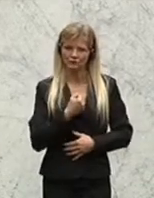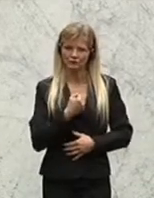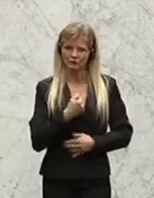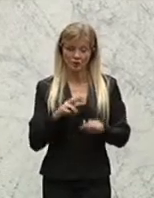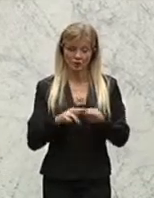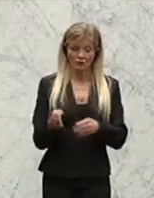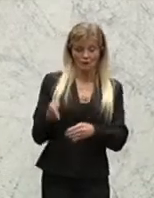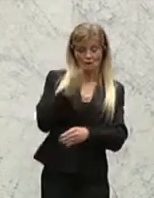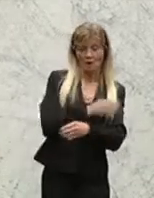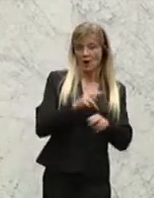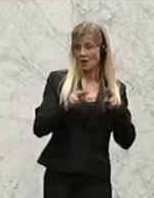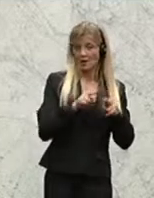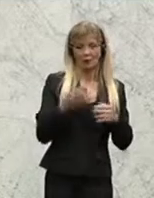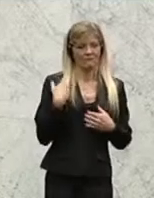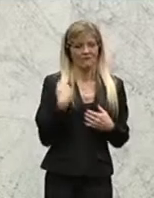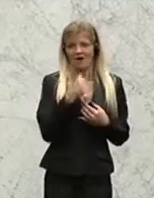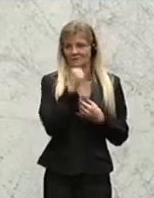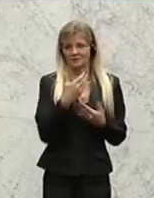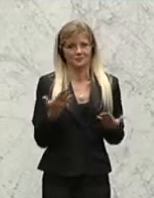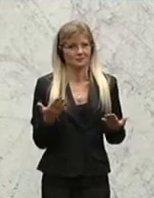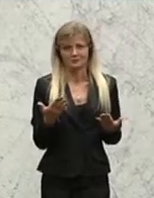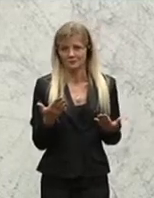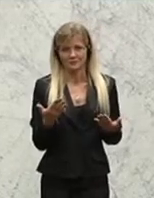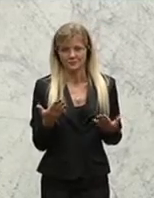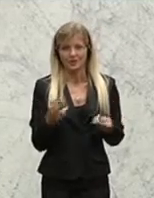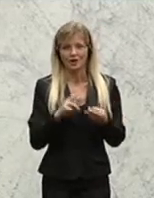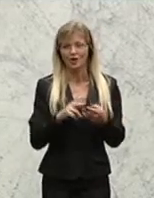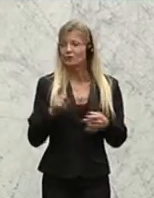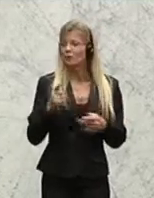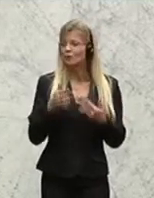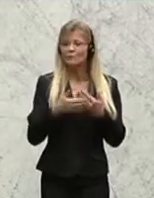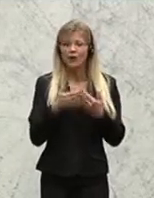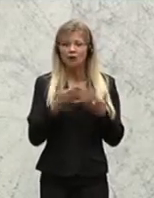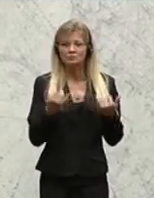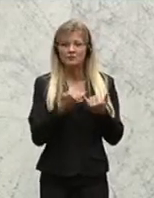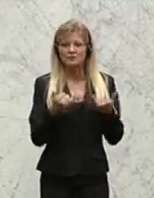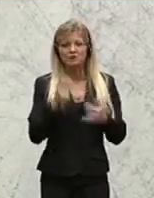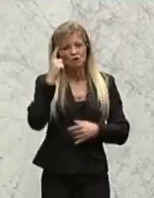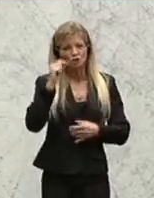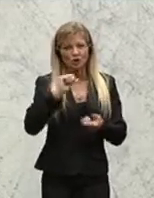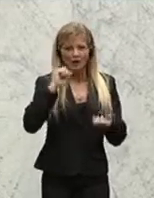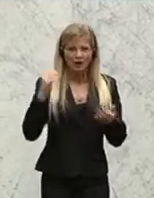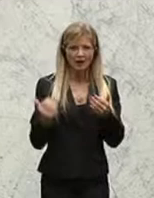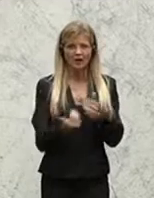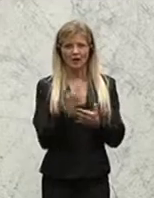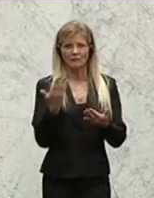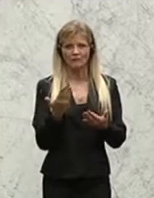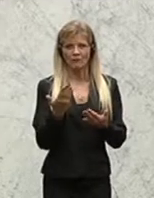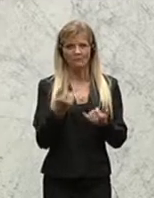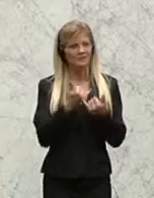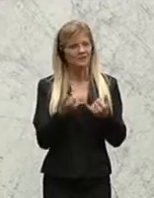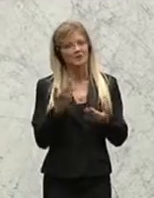2009, die wesentlich zur Kaufkraftstärkung beigetragen hat. Diese Anstrengungen setzen wir mit der